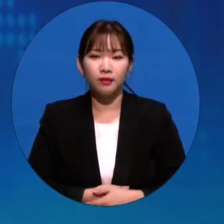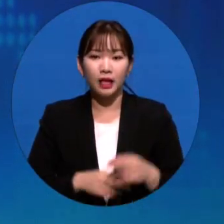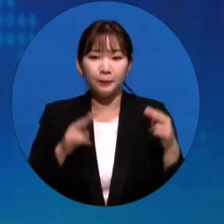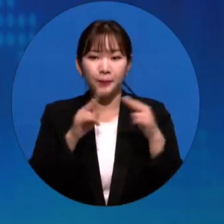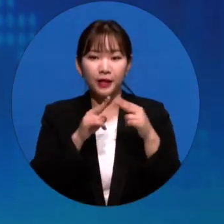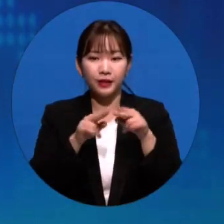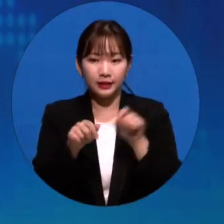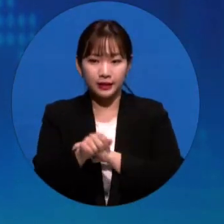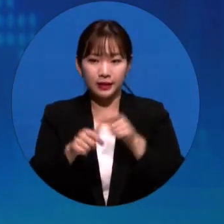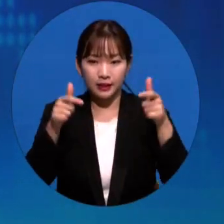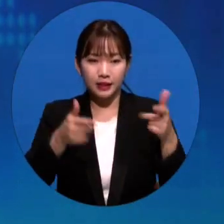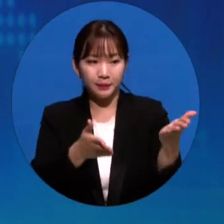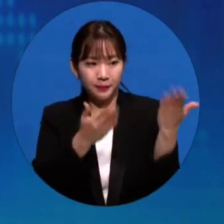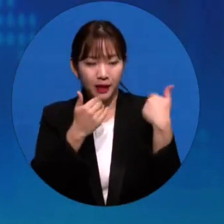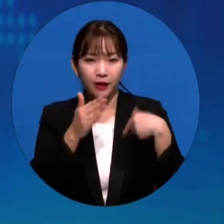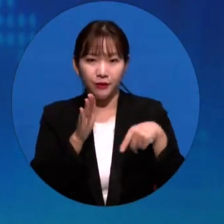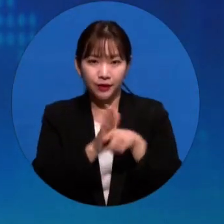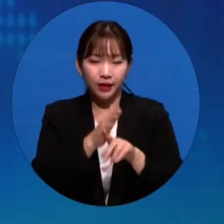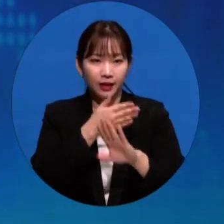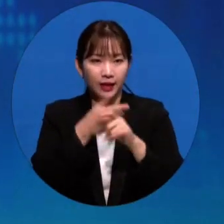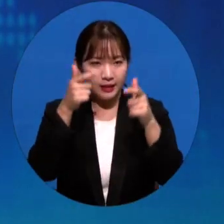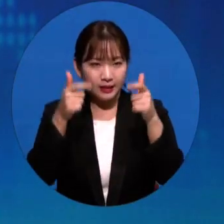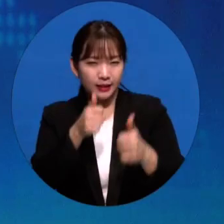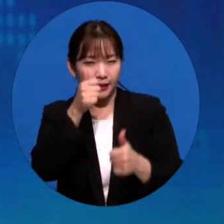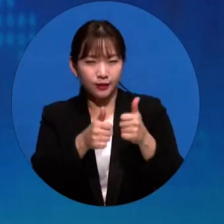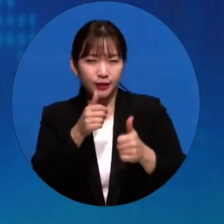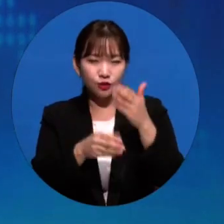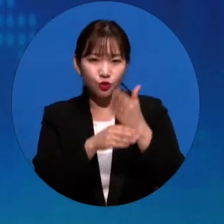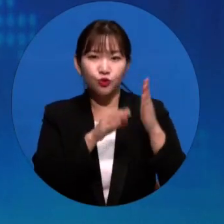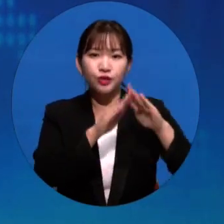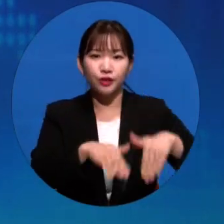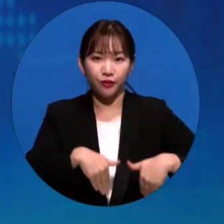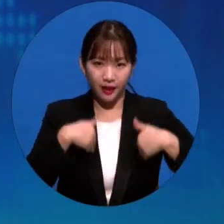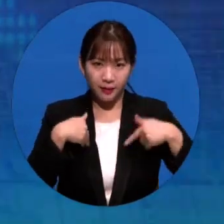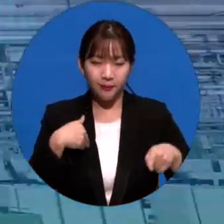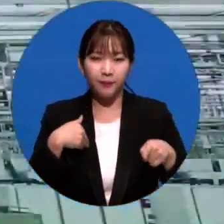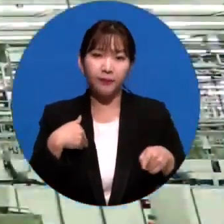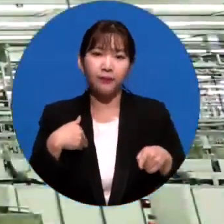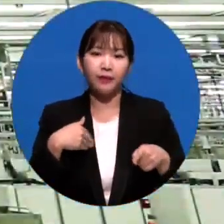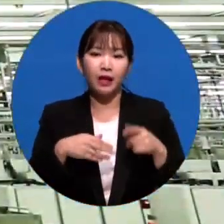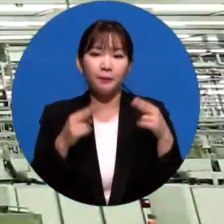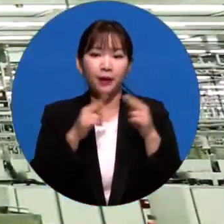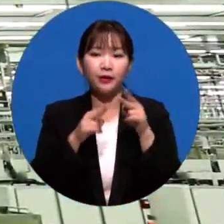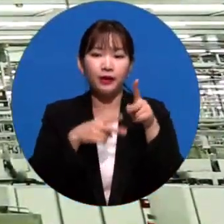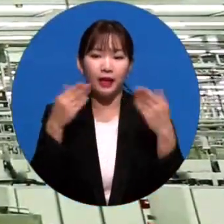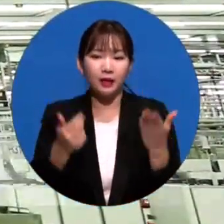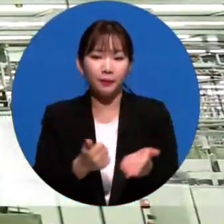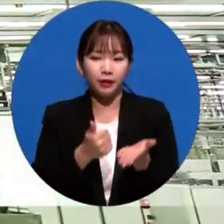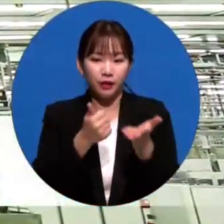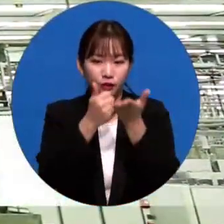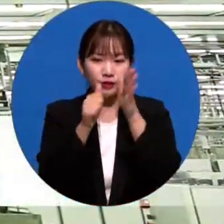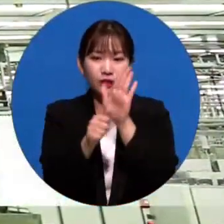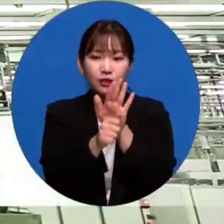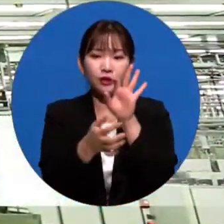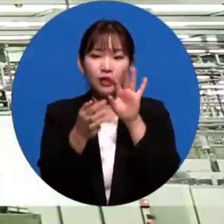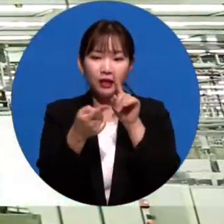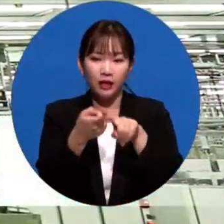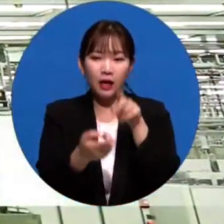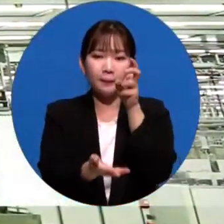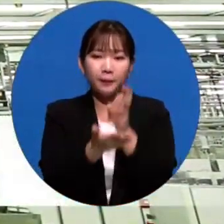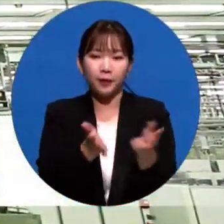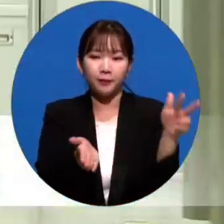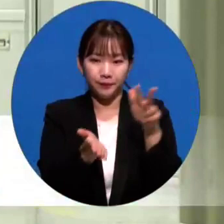반도체 특화단지 유치를 위해 다른 지자체와 경쟁하고 있는 전라남도가 반도체 산업 육성 지원에 관한